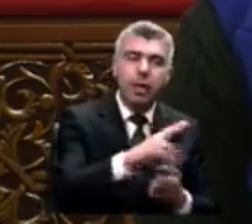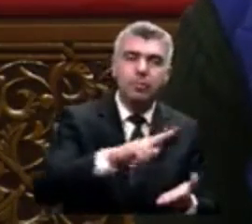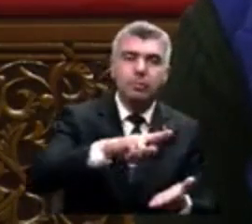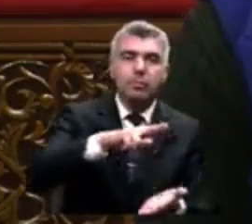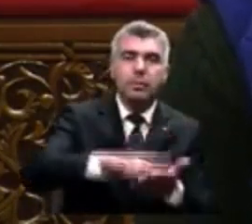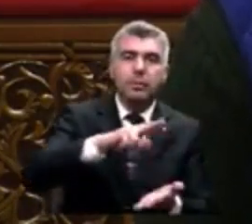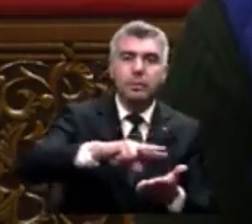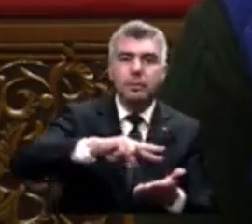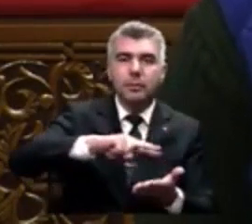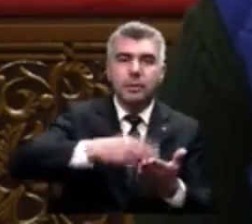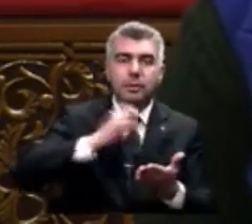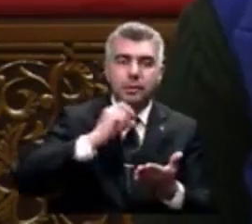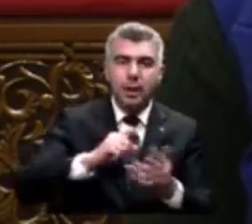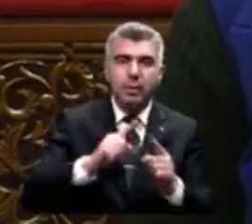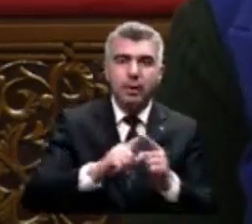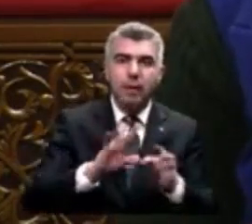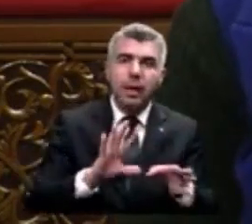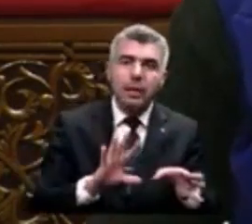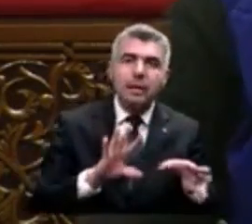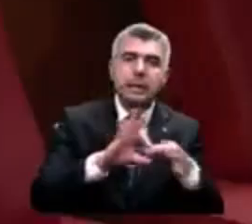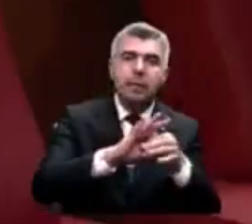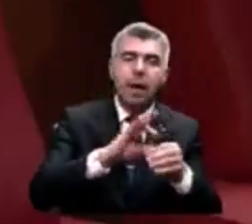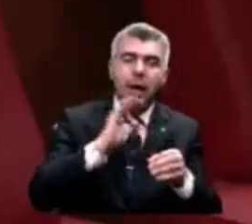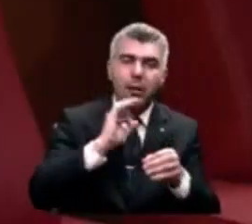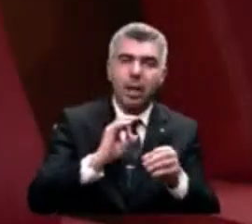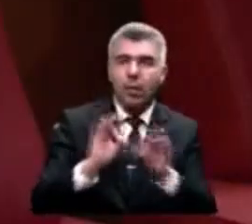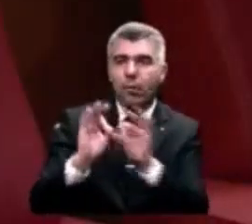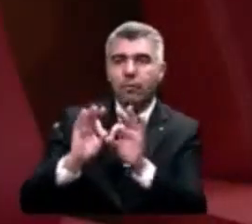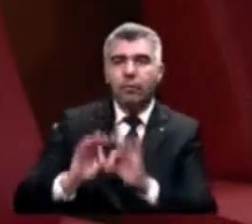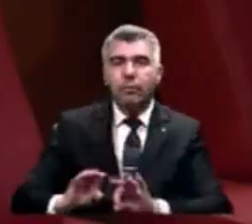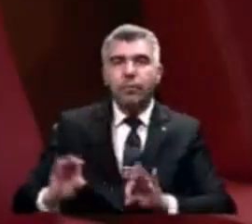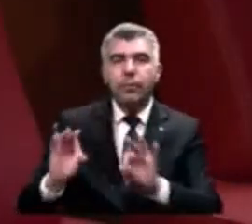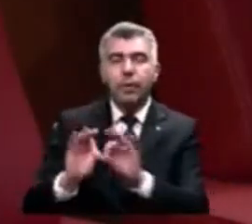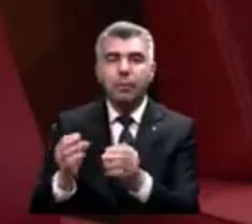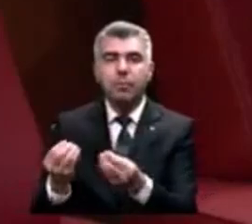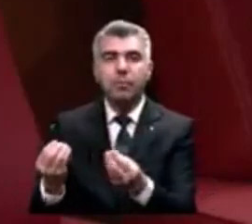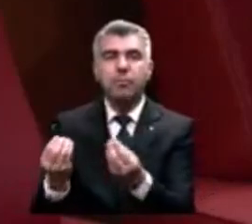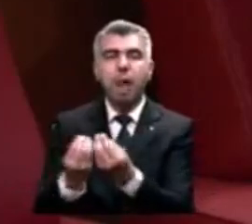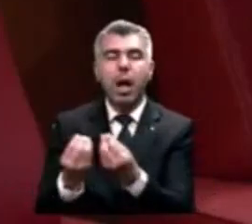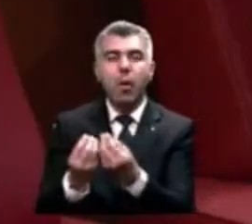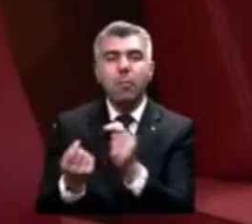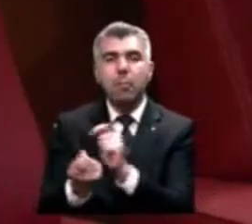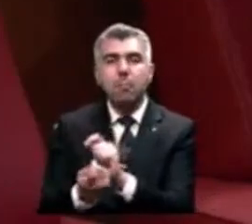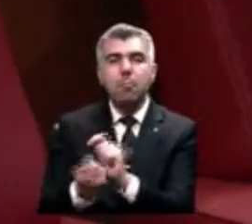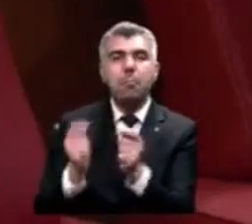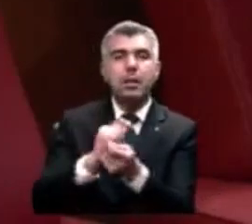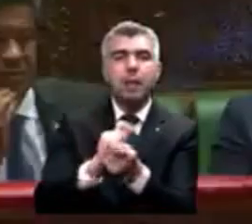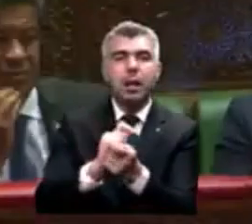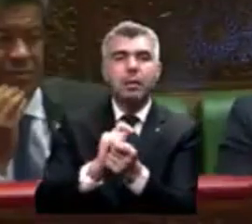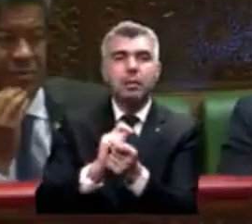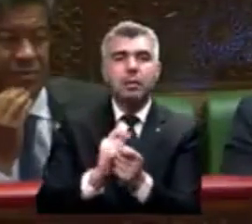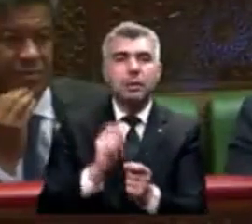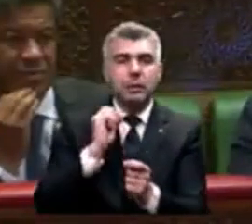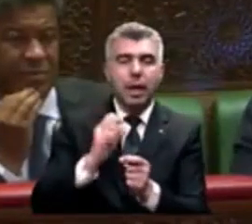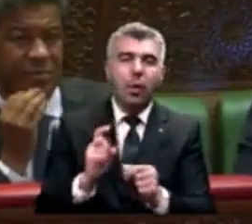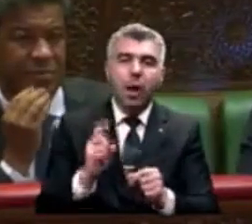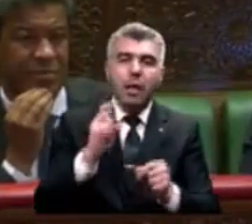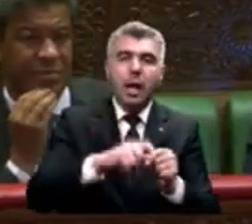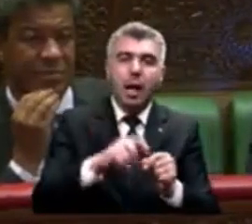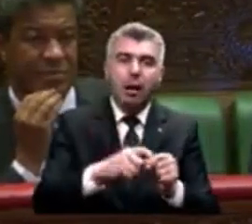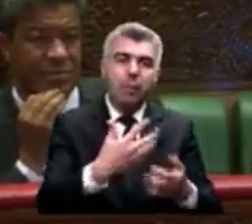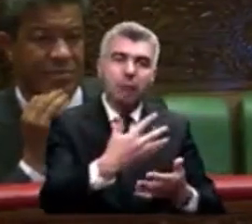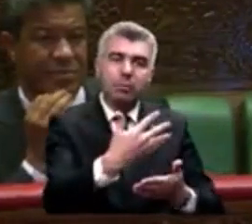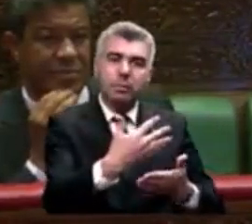للمبادئ المؤطرة والاتفاق المرحلي دون الأخذ بالمقترحات التعديلية التي قدمها التنسيق النقابي في